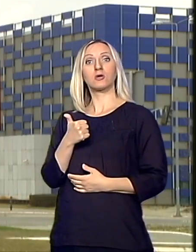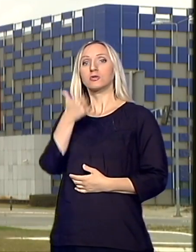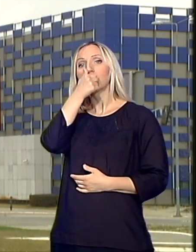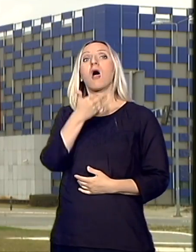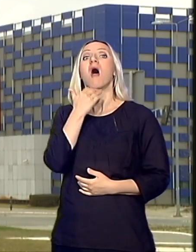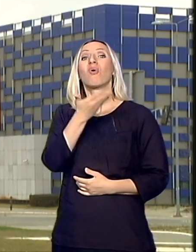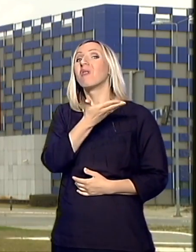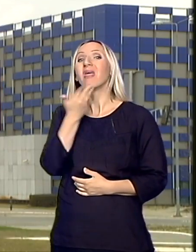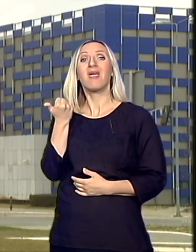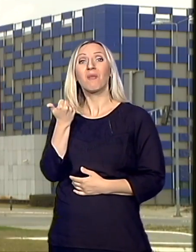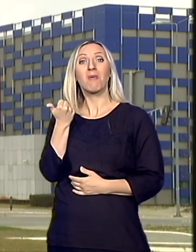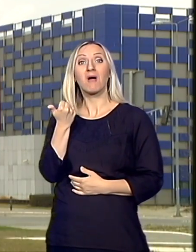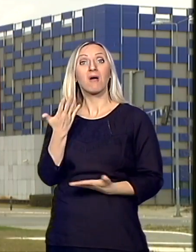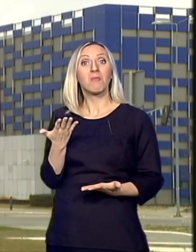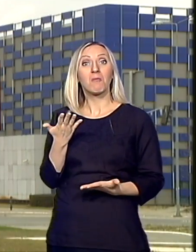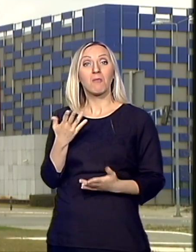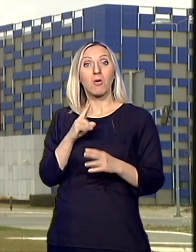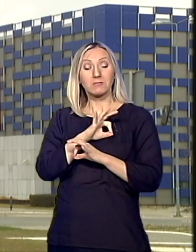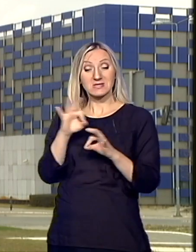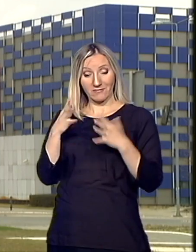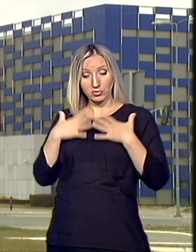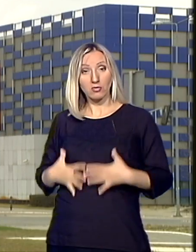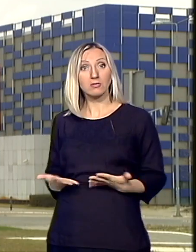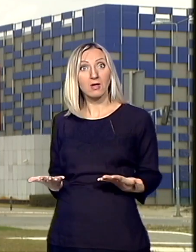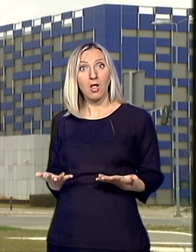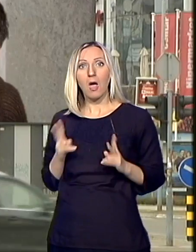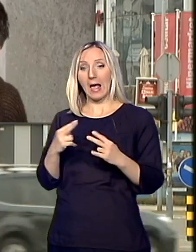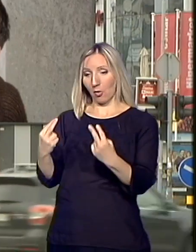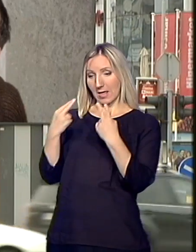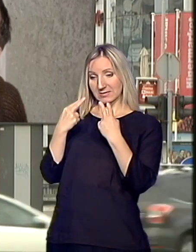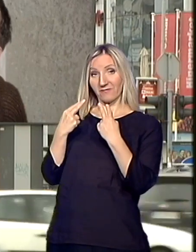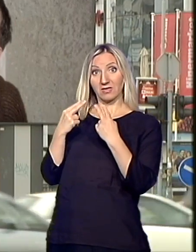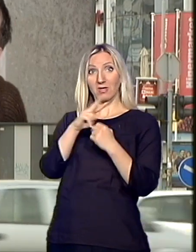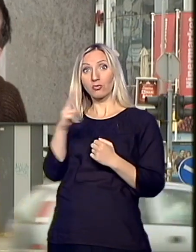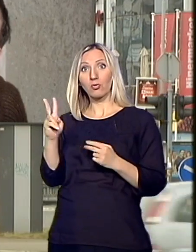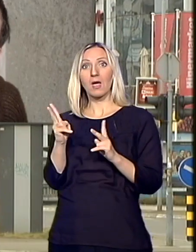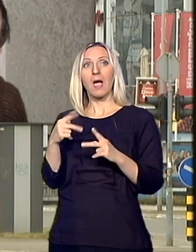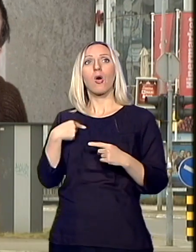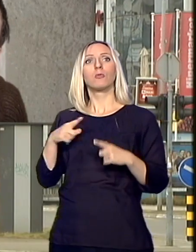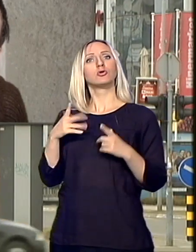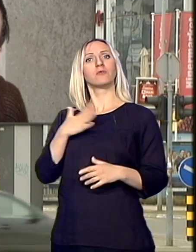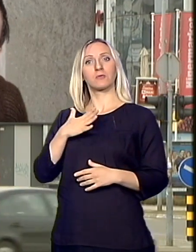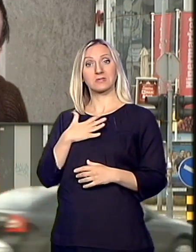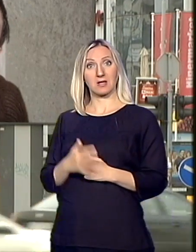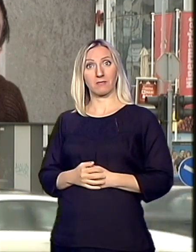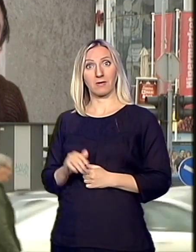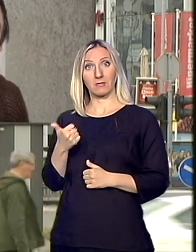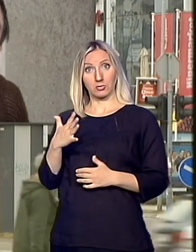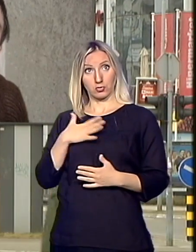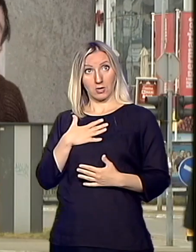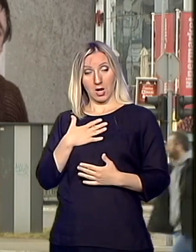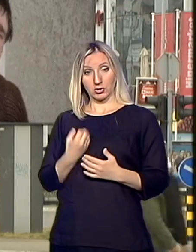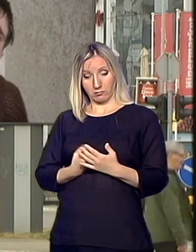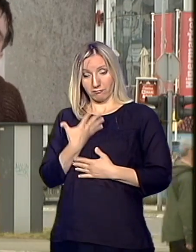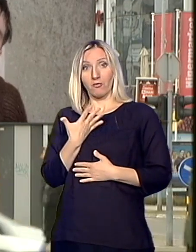tada doživljavamo sami sebe, a kako nas doživljavaju drugi? Da li su u našem formiranju presudne okolnosti